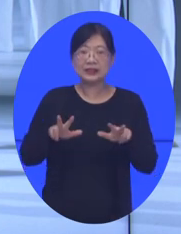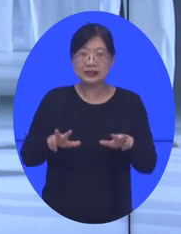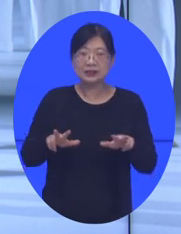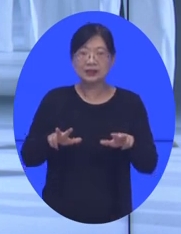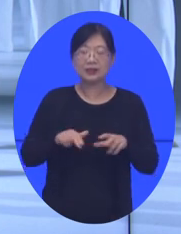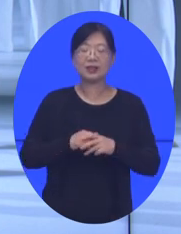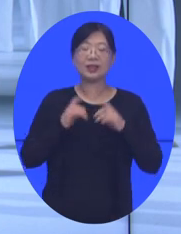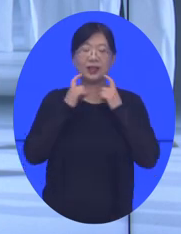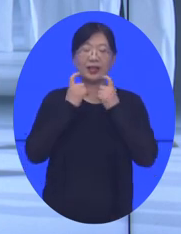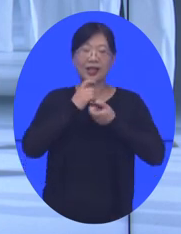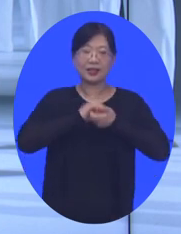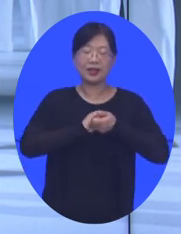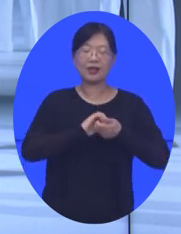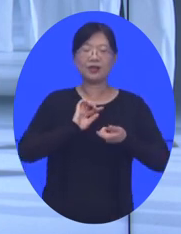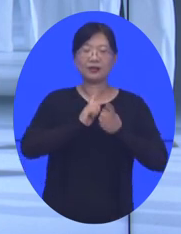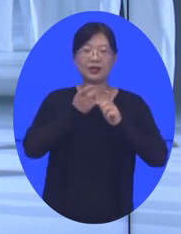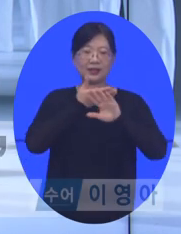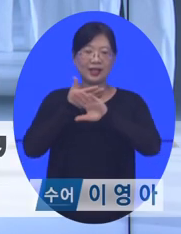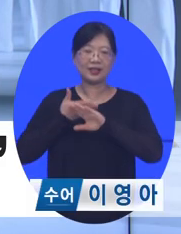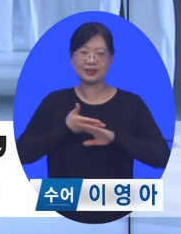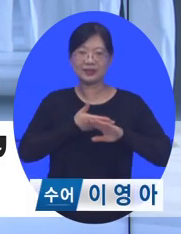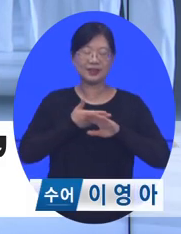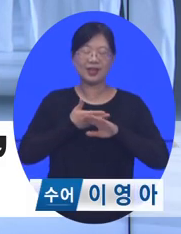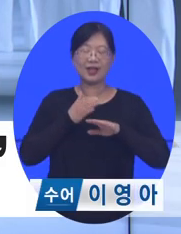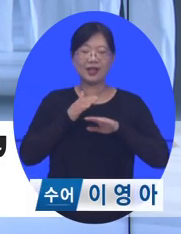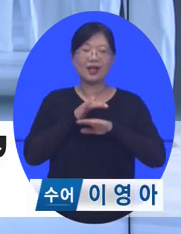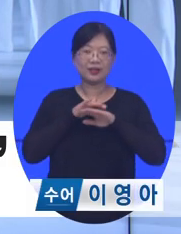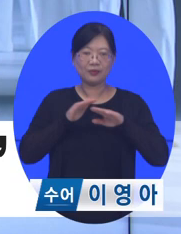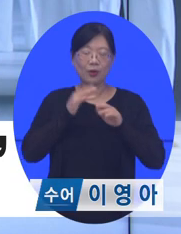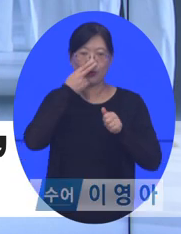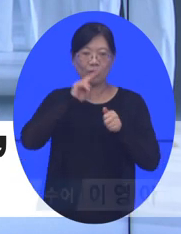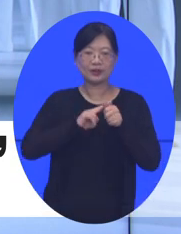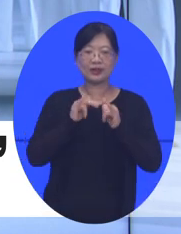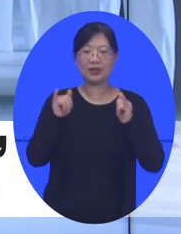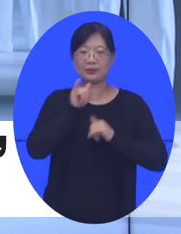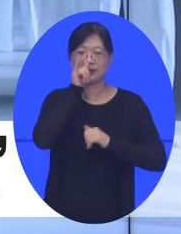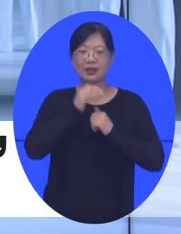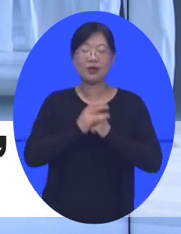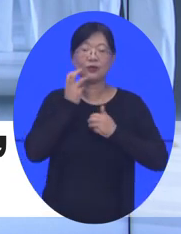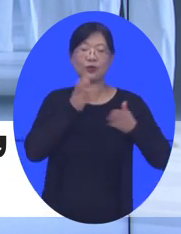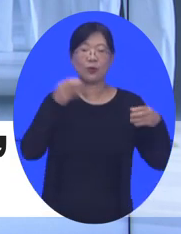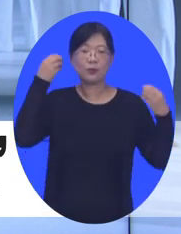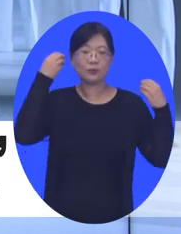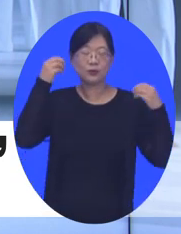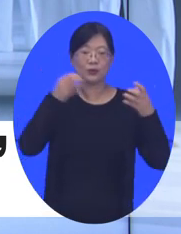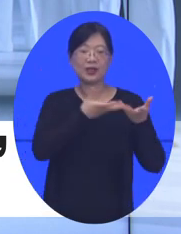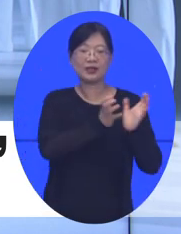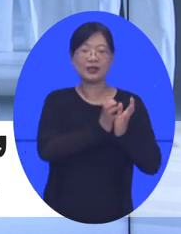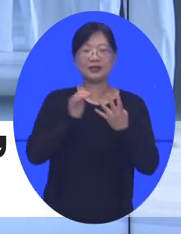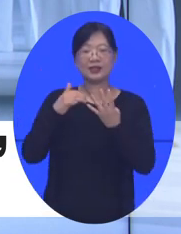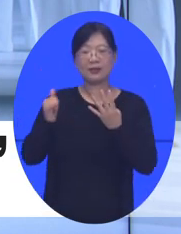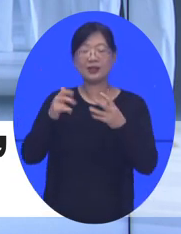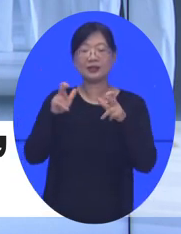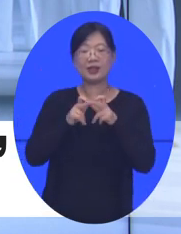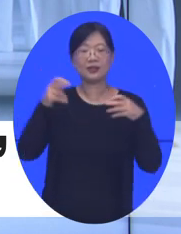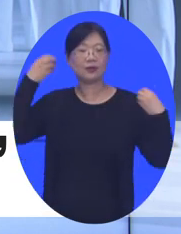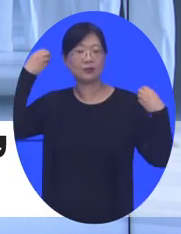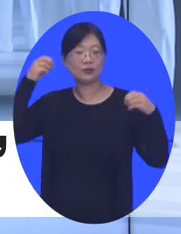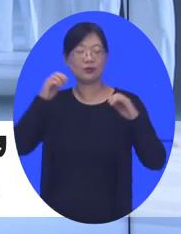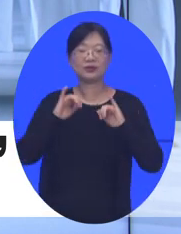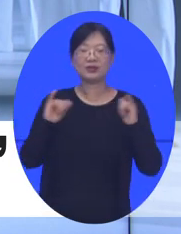지금 이 순간에도 개인의 한계와 서로의 다름을 극복해가는 사람들이 있습니다. 경기도 무용단과 4명의 장애인